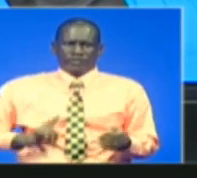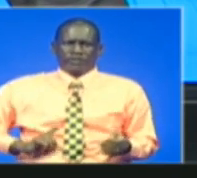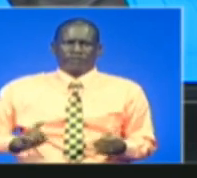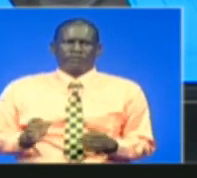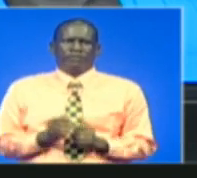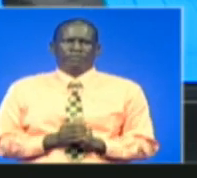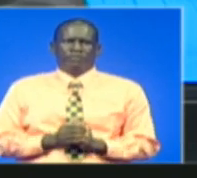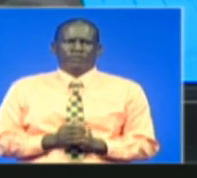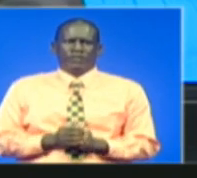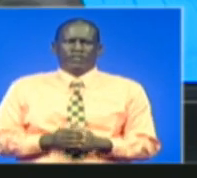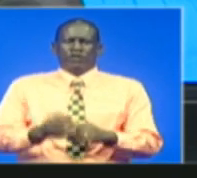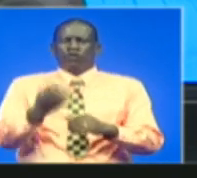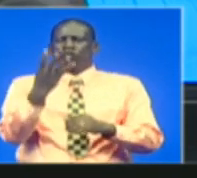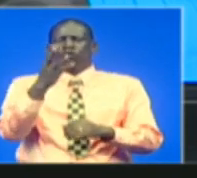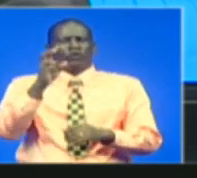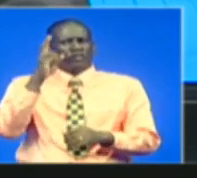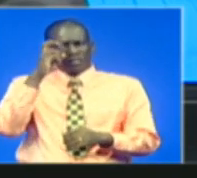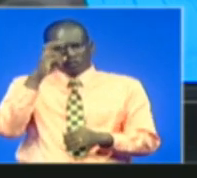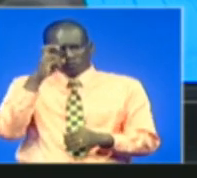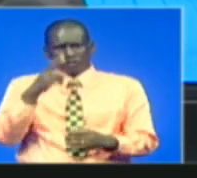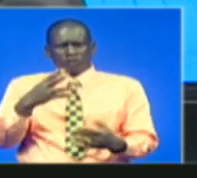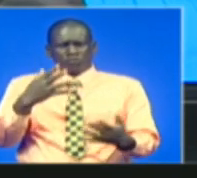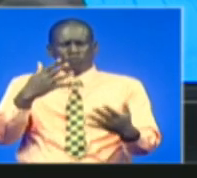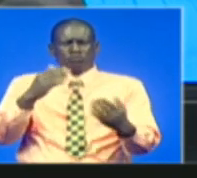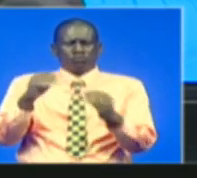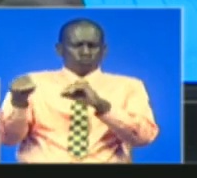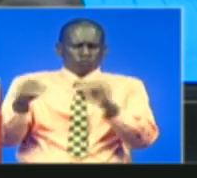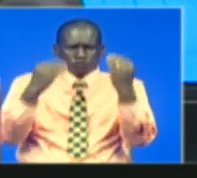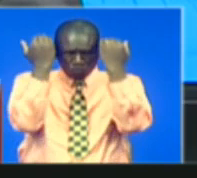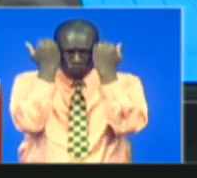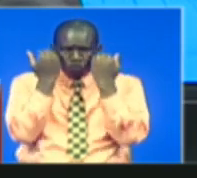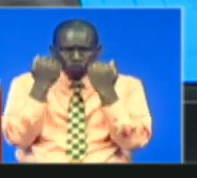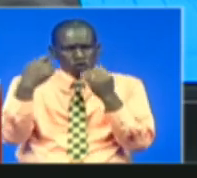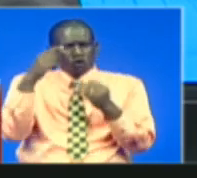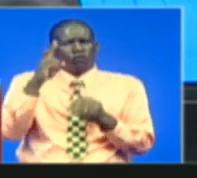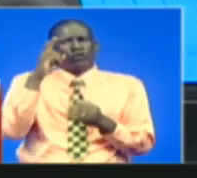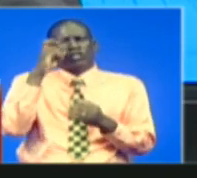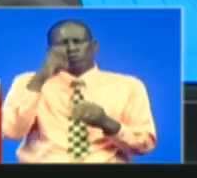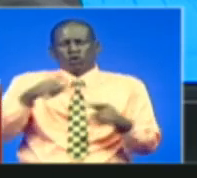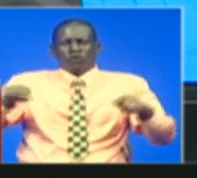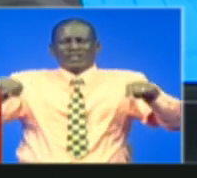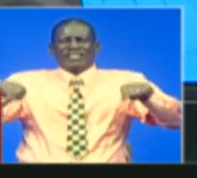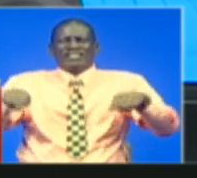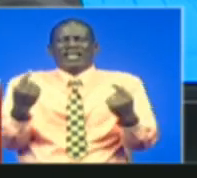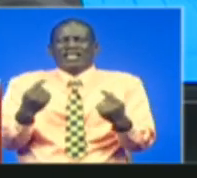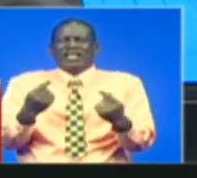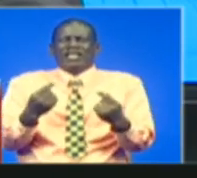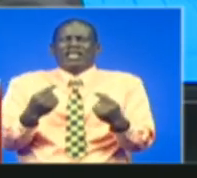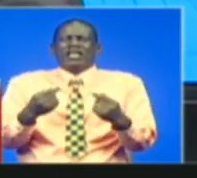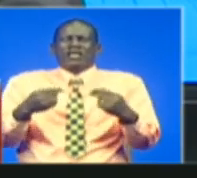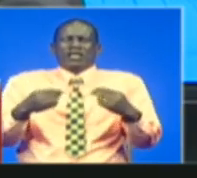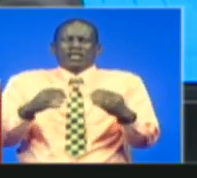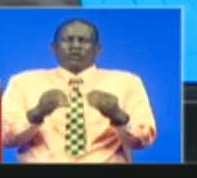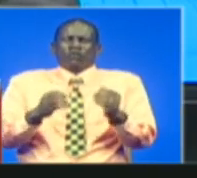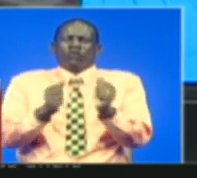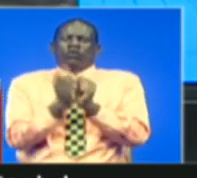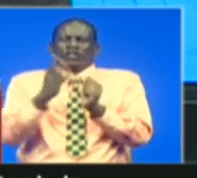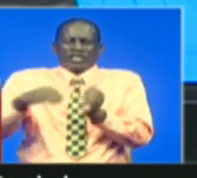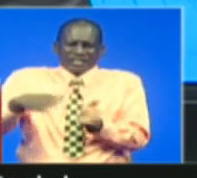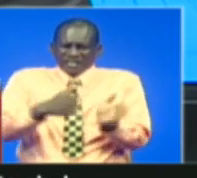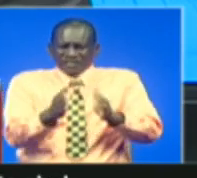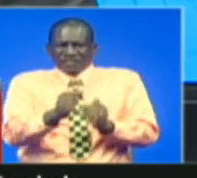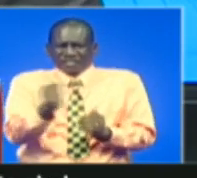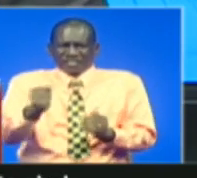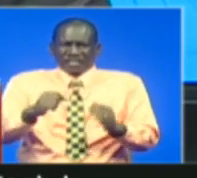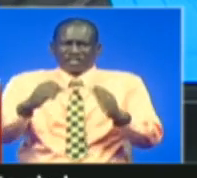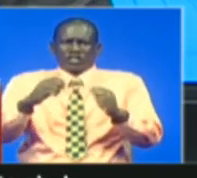Agundoa. Washukiwa wanne wameshtakiwa mahakamani kwa kuhusika kwenye shambulio la kigaidi la 14 Riverside Complex Jumanne iliyopita. Wakati